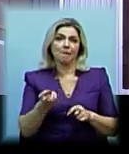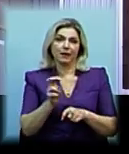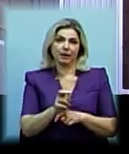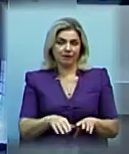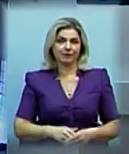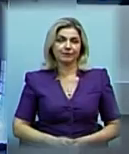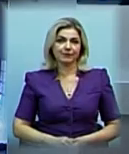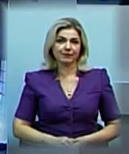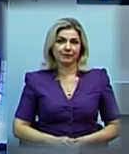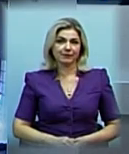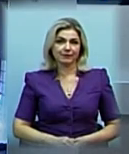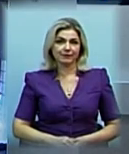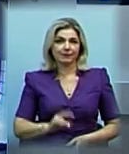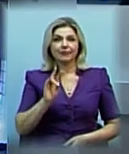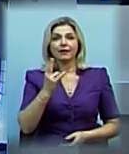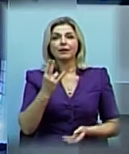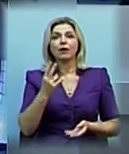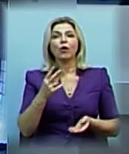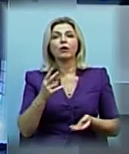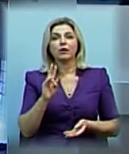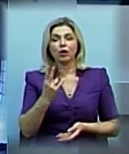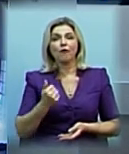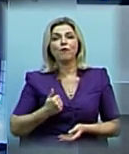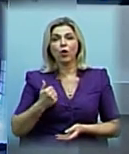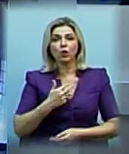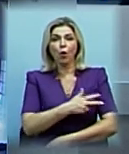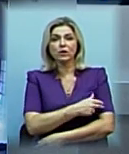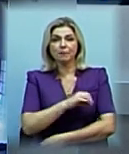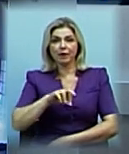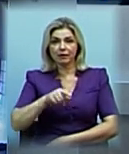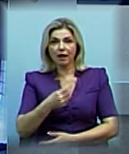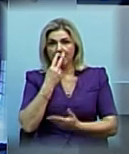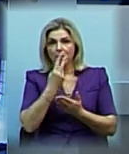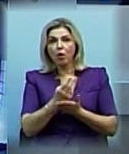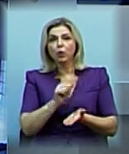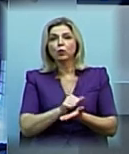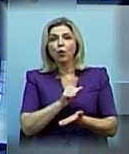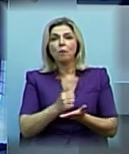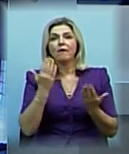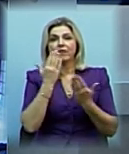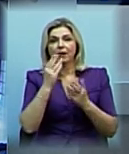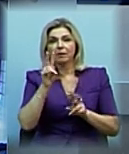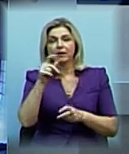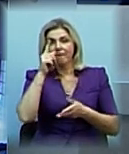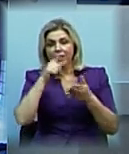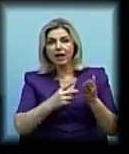далі. У Миколаївському військовому госпіталі презентували документальний фільм «Віра, надія,